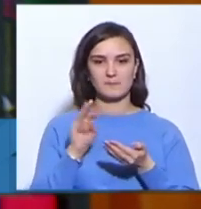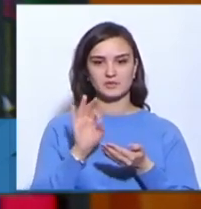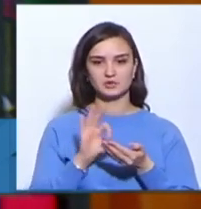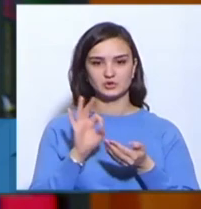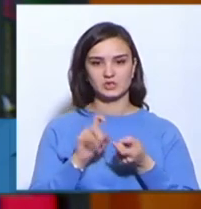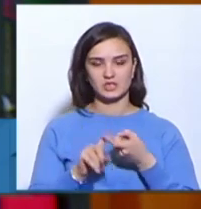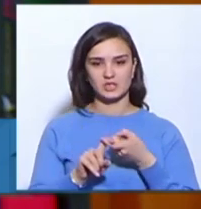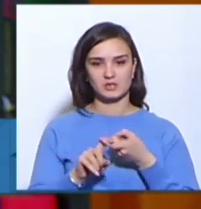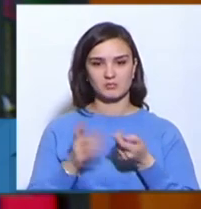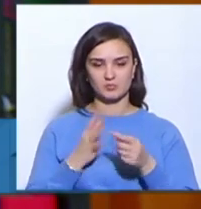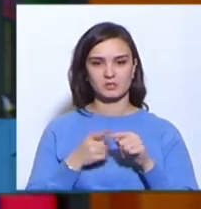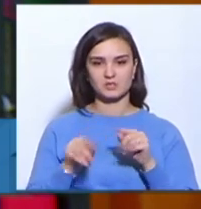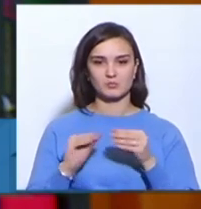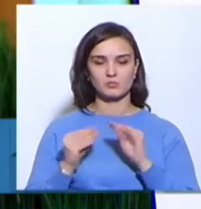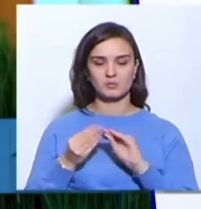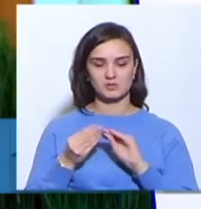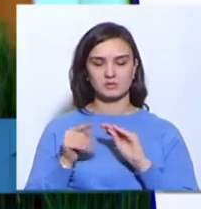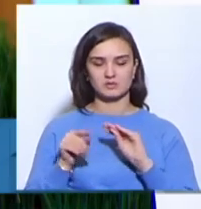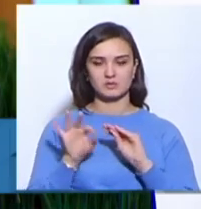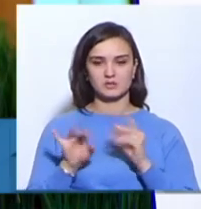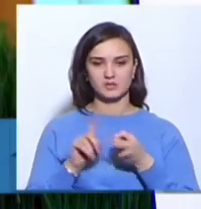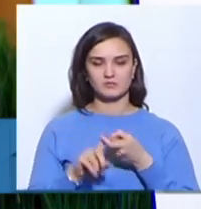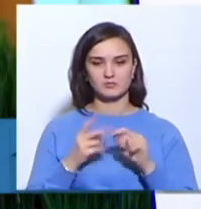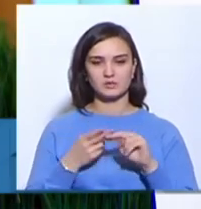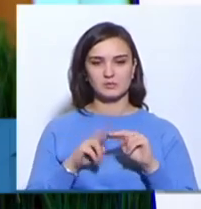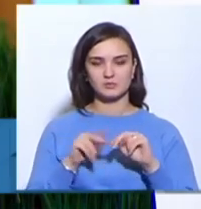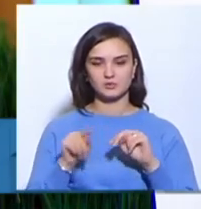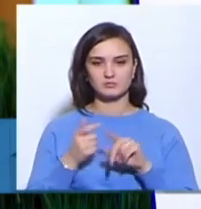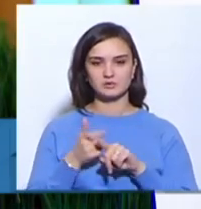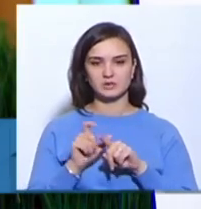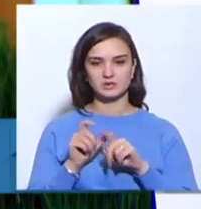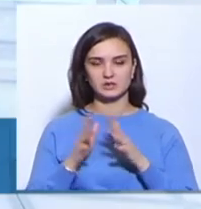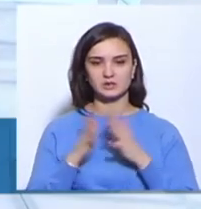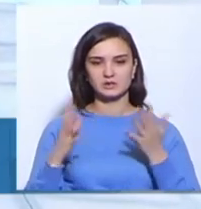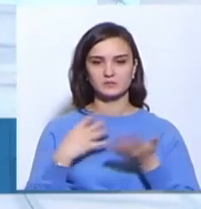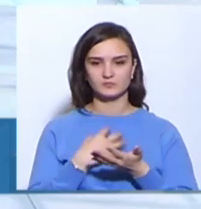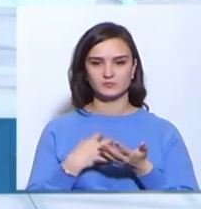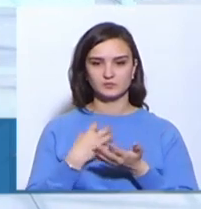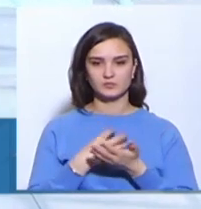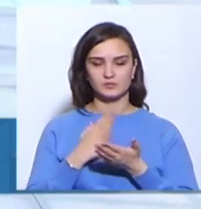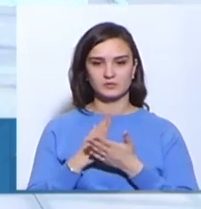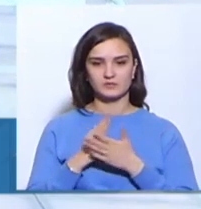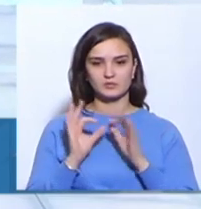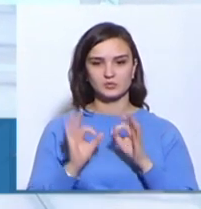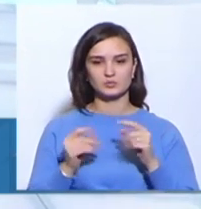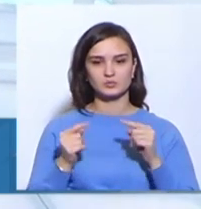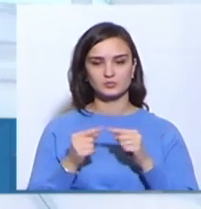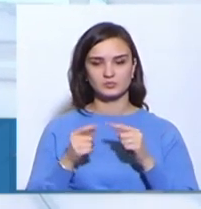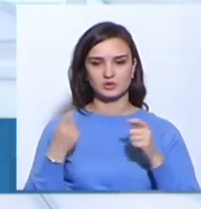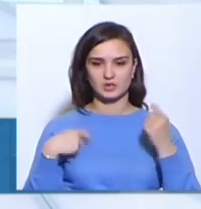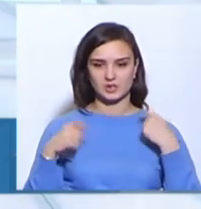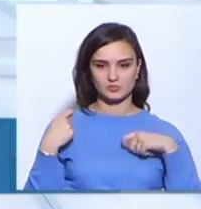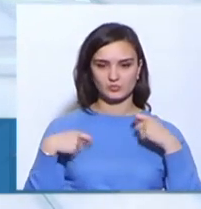შესახებ, რომელიც ამ პრობლემას ეხმაურება. ამიტომ ძალიან დიდი მნიშვნელობა აქვს ზუსტად მედიის